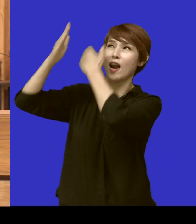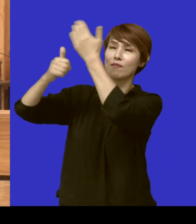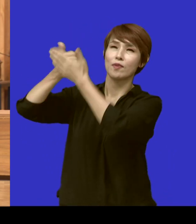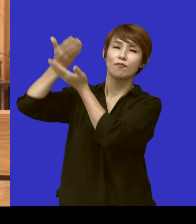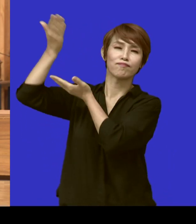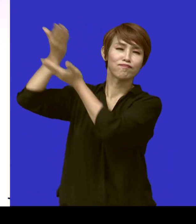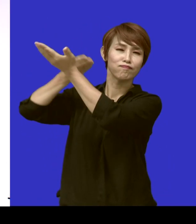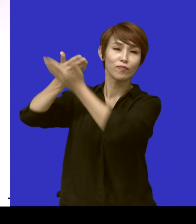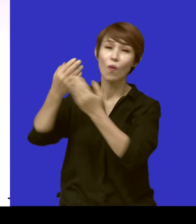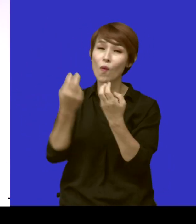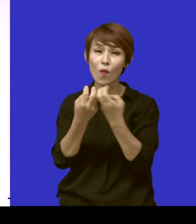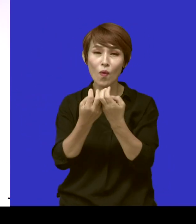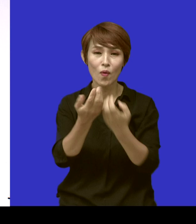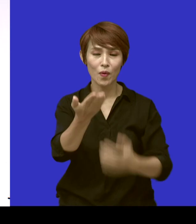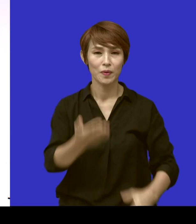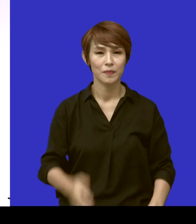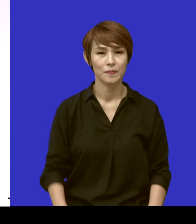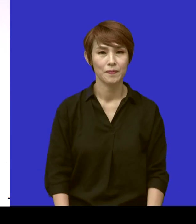계신가요?